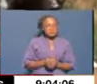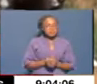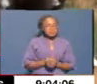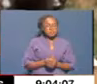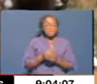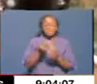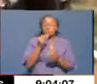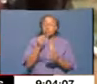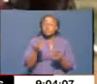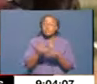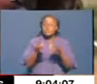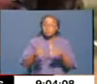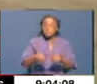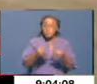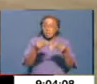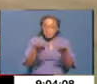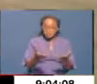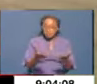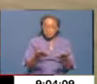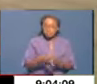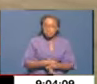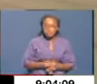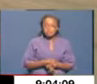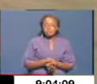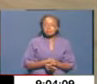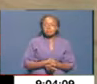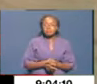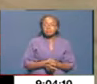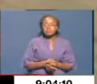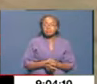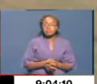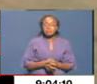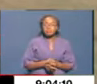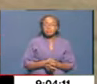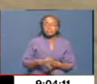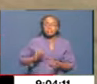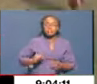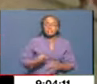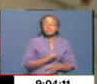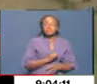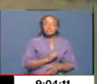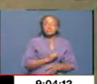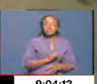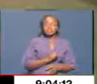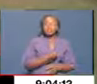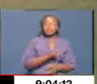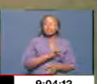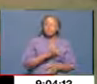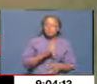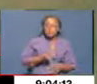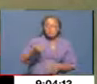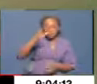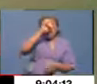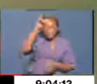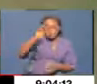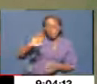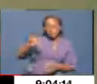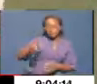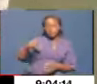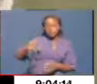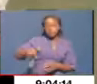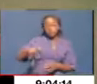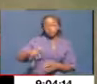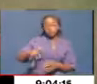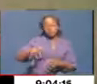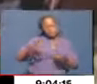chakula wakikuwa kule kwa shule. Meanwhile, the Senate Committee on Security was in Laikipia County on a